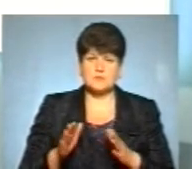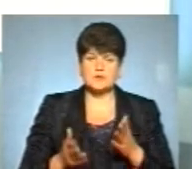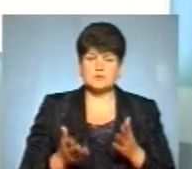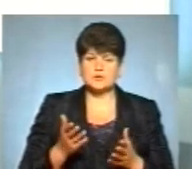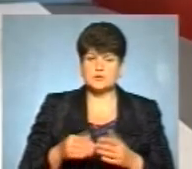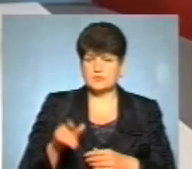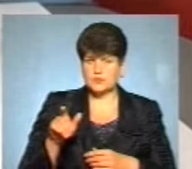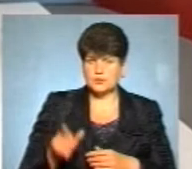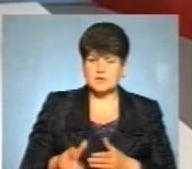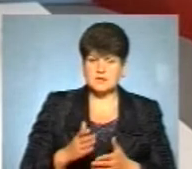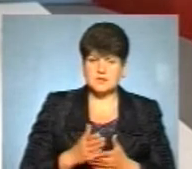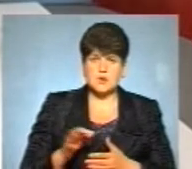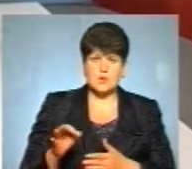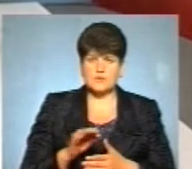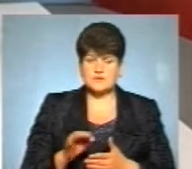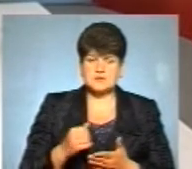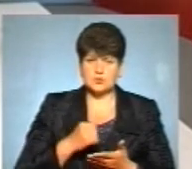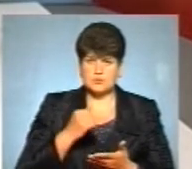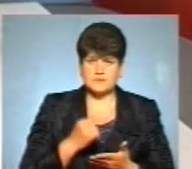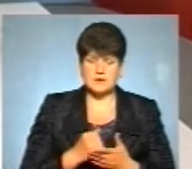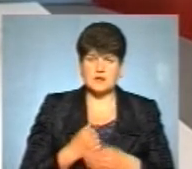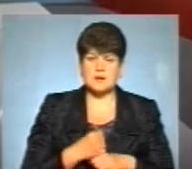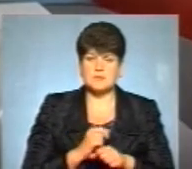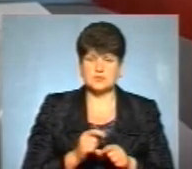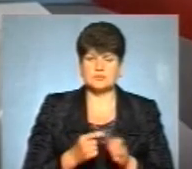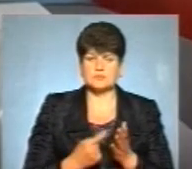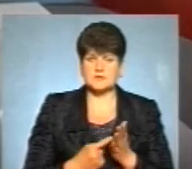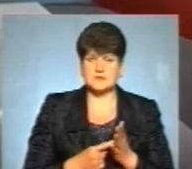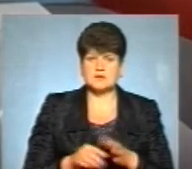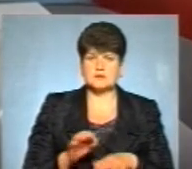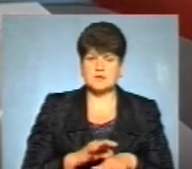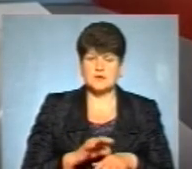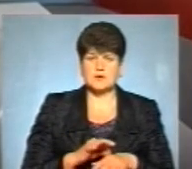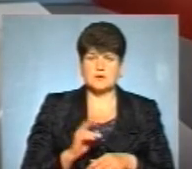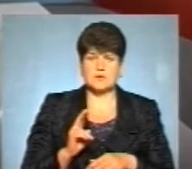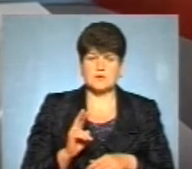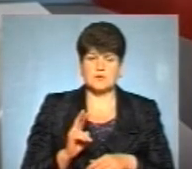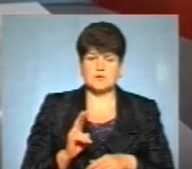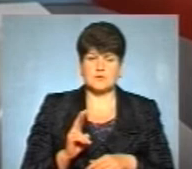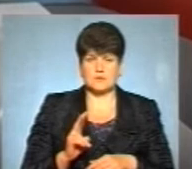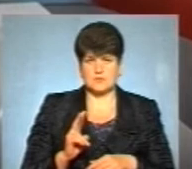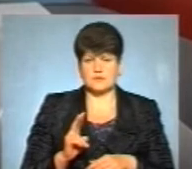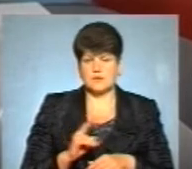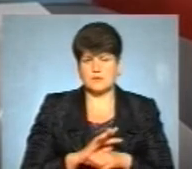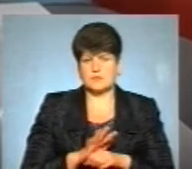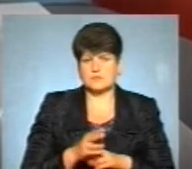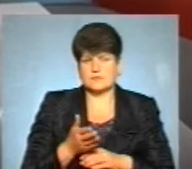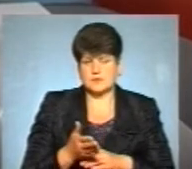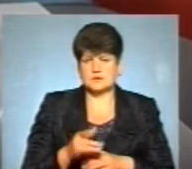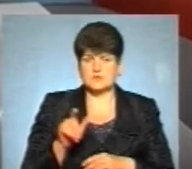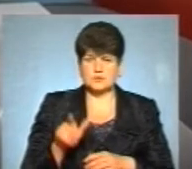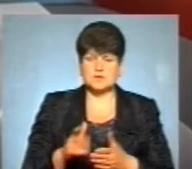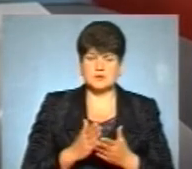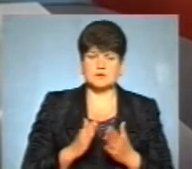в людини є офіційно підтверджений, лабораторно підтверджений діагноз COVID-19, така людина, якщо навіть вона знаходиться на